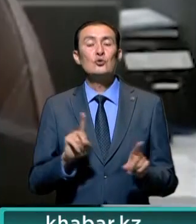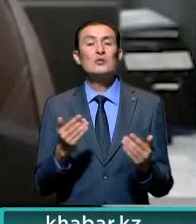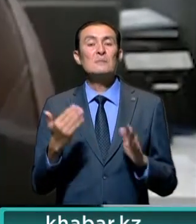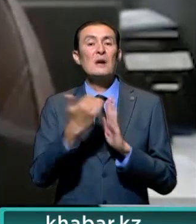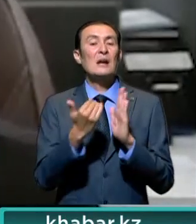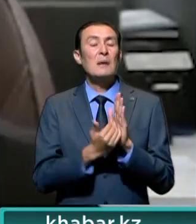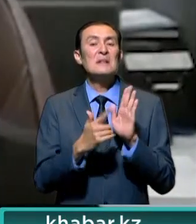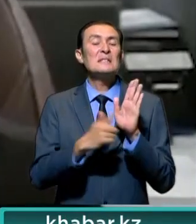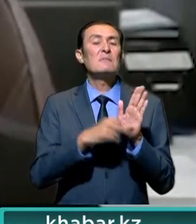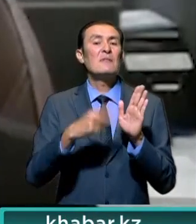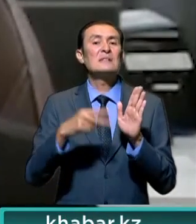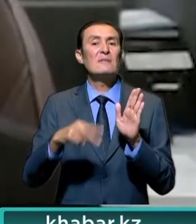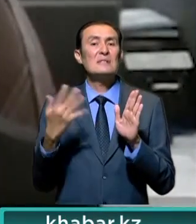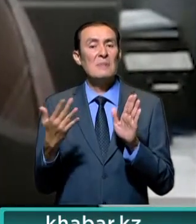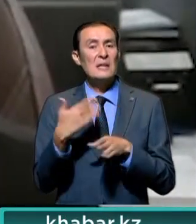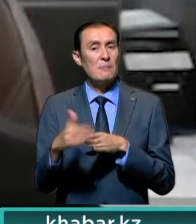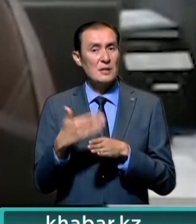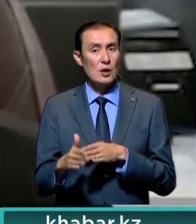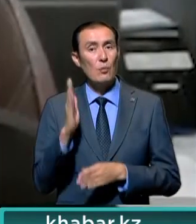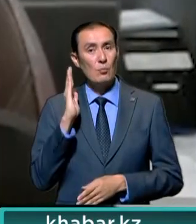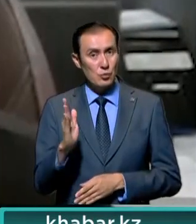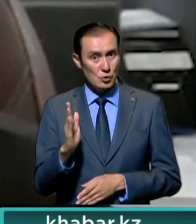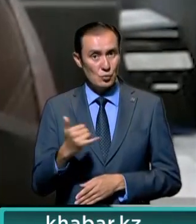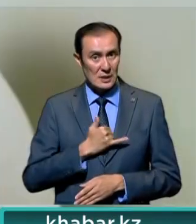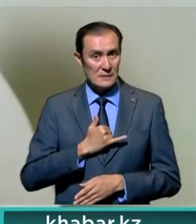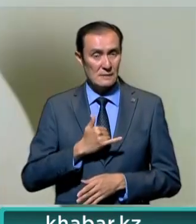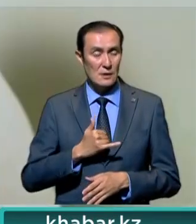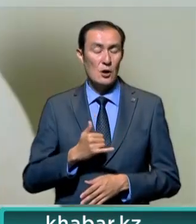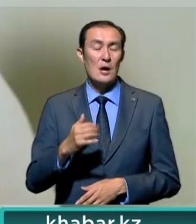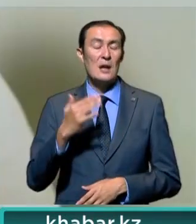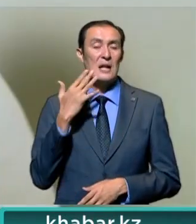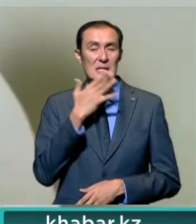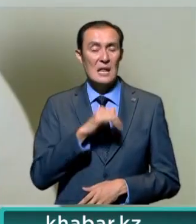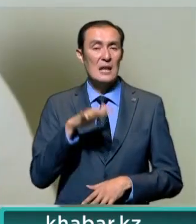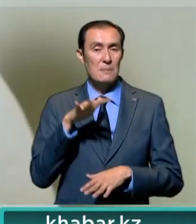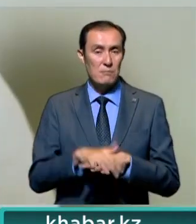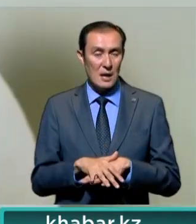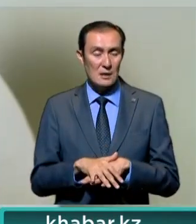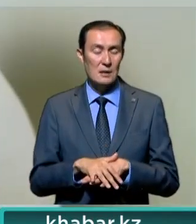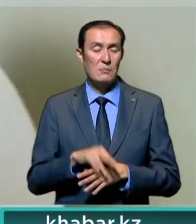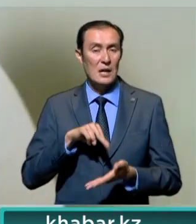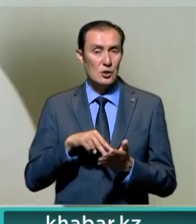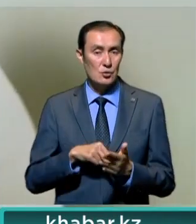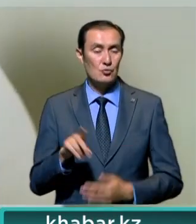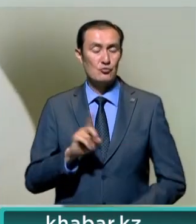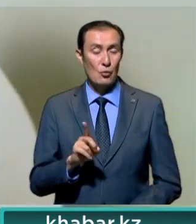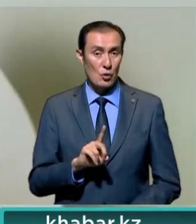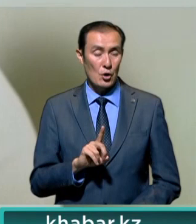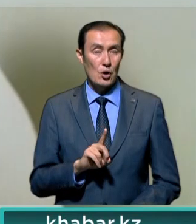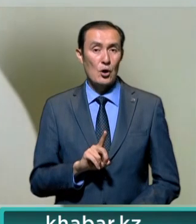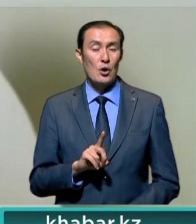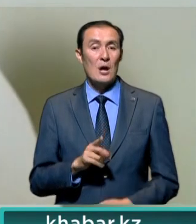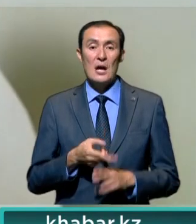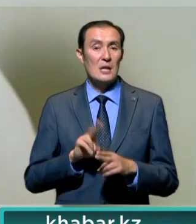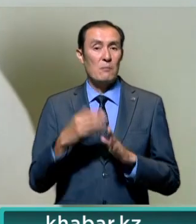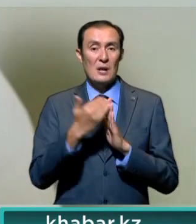ипотекой 7-20-25? Стоит ли ее ждать казахстанцам? Национальный банк придерживается позиции, что она уже уходит